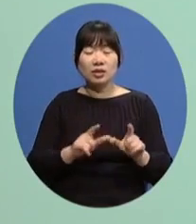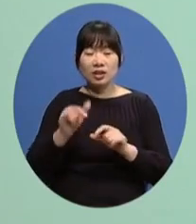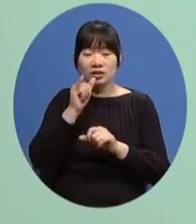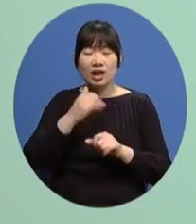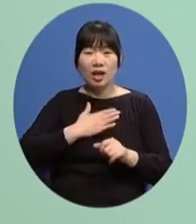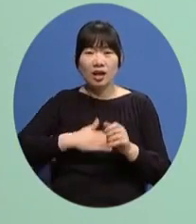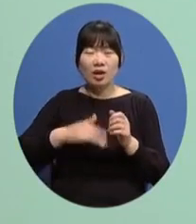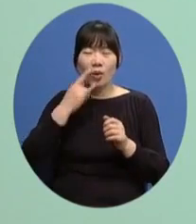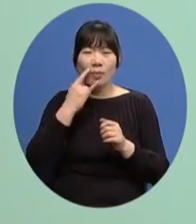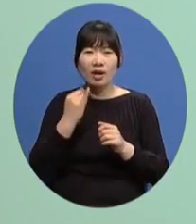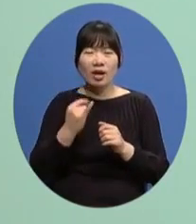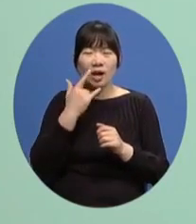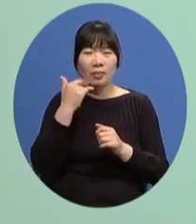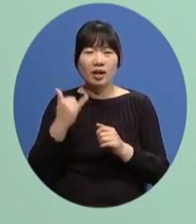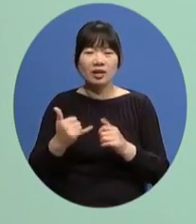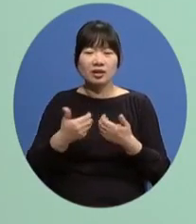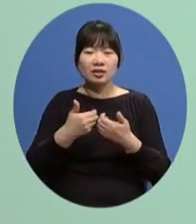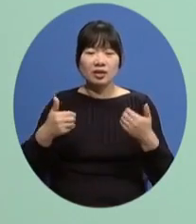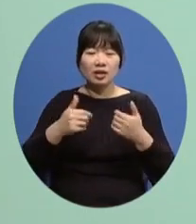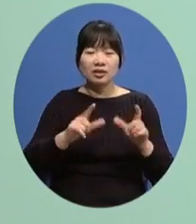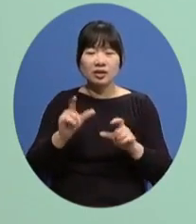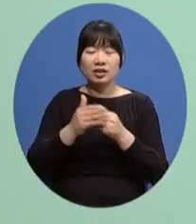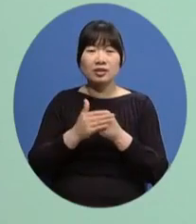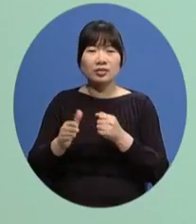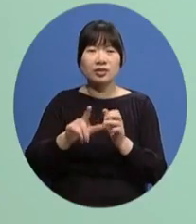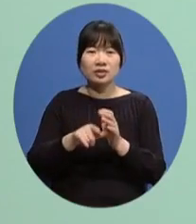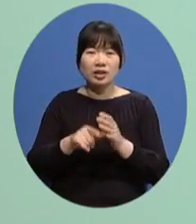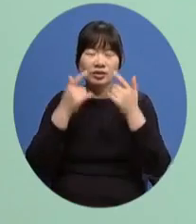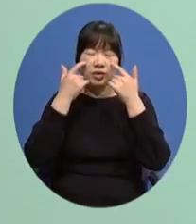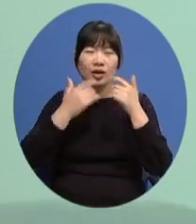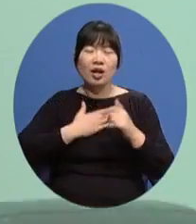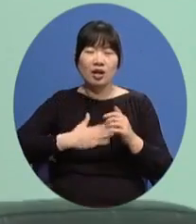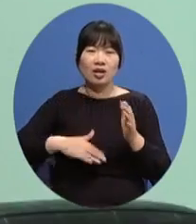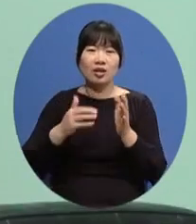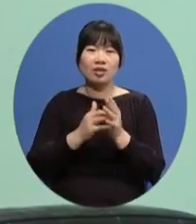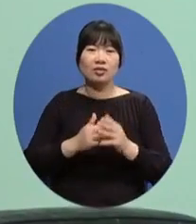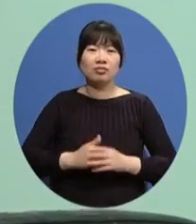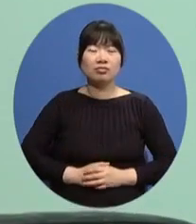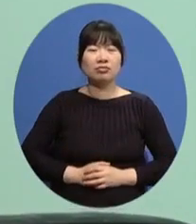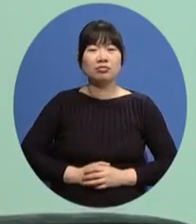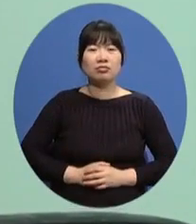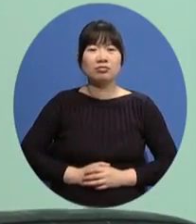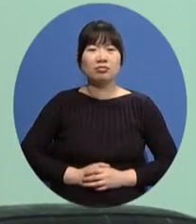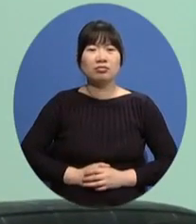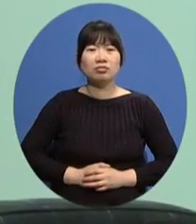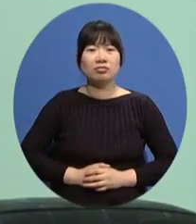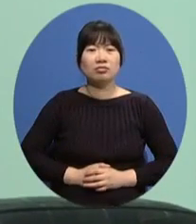그래서 엄마랑 아빠랑 따로 떨어졌으니까 그땐 정확히 알게 된 거고.